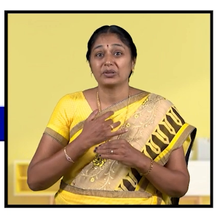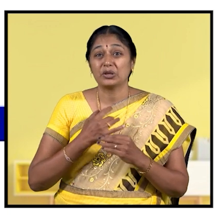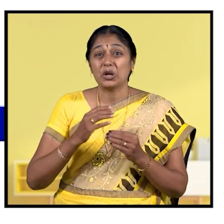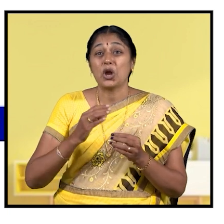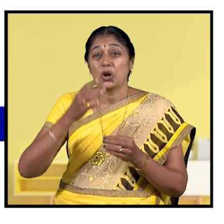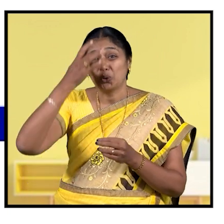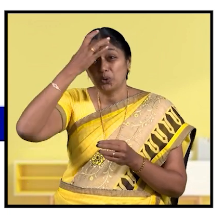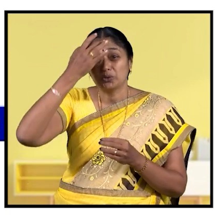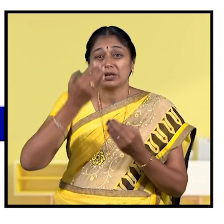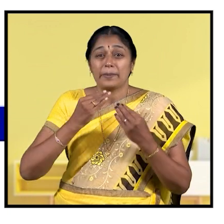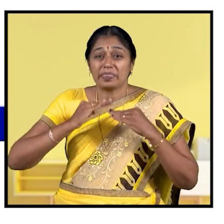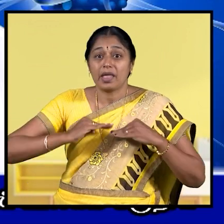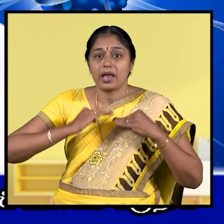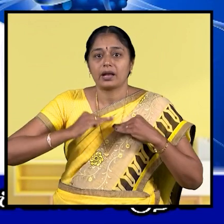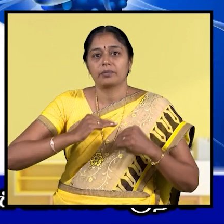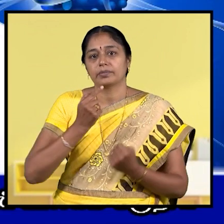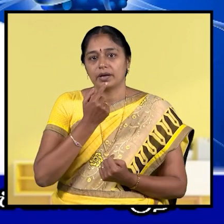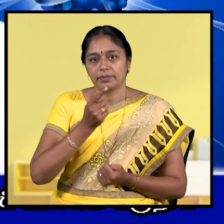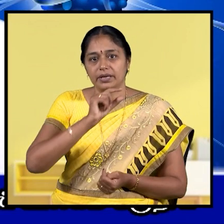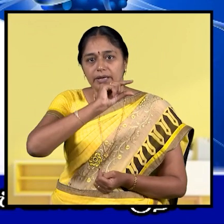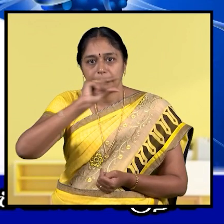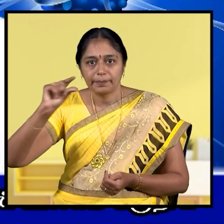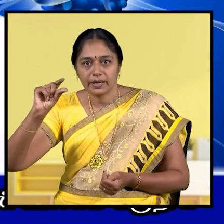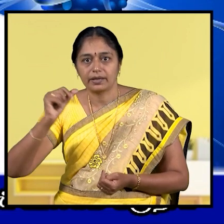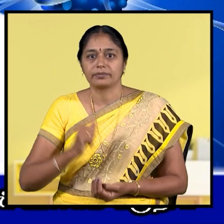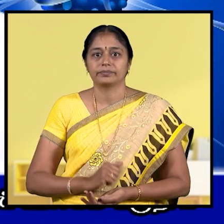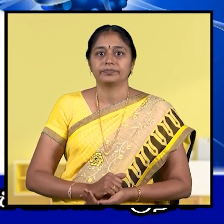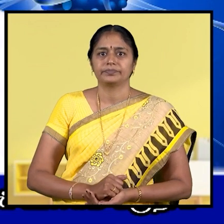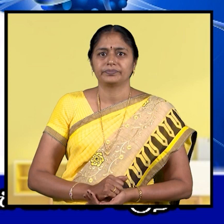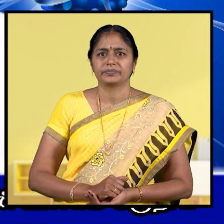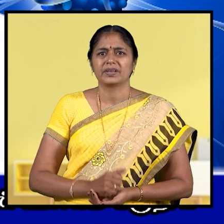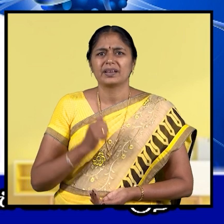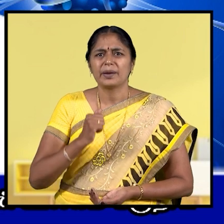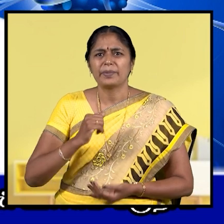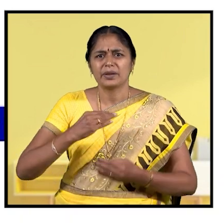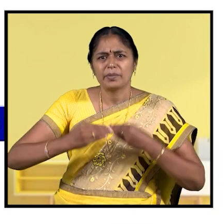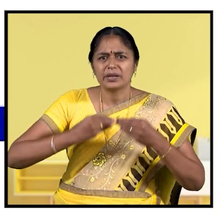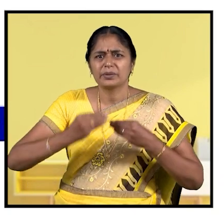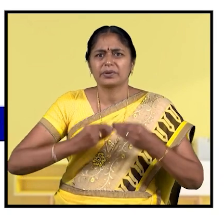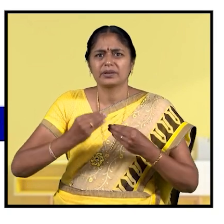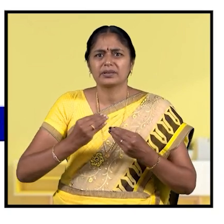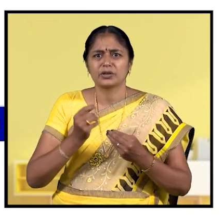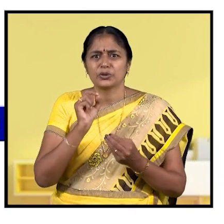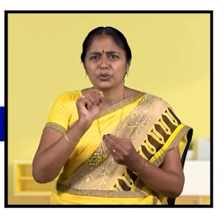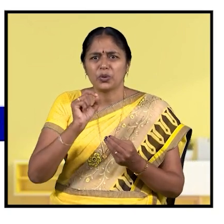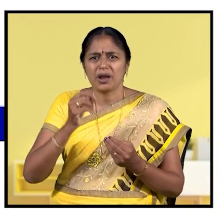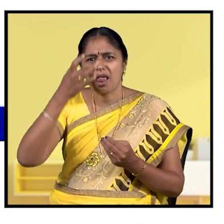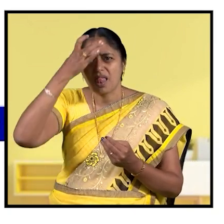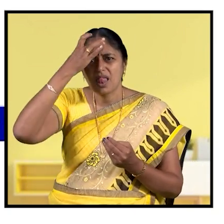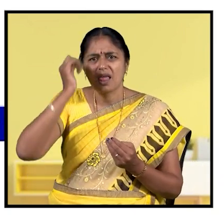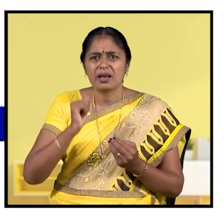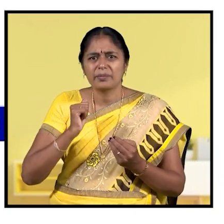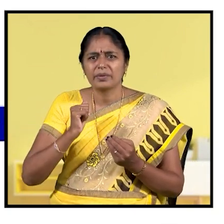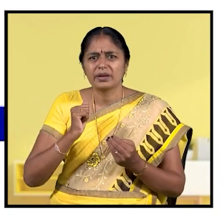நோய் தொற்றினுடைய தேக்கம் அப்படின்னு நம்ம வந்து சொல்கிறோம். சரி, இந்த நோய் தொற்றின் தேக்கம் அப்படின்னாக்க, நிறைய பல்கி பெருகிடுச்சு, அடுத்தாப்புல என்ன பண்ணானாக்க, நோய் தொற்றும்